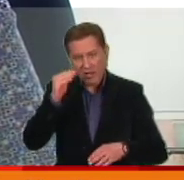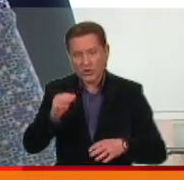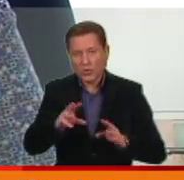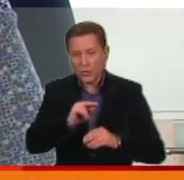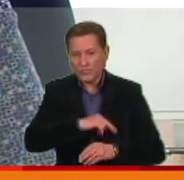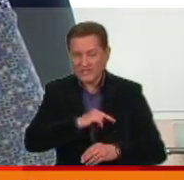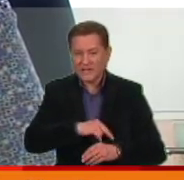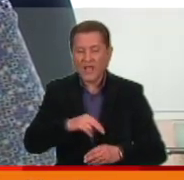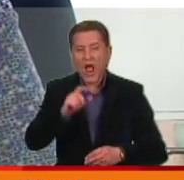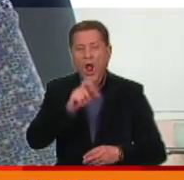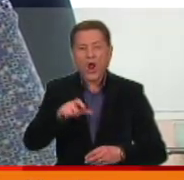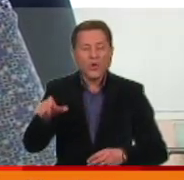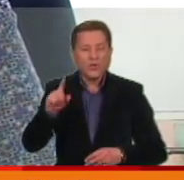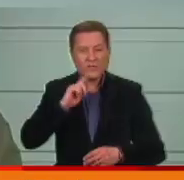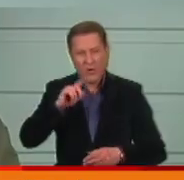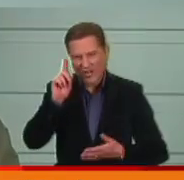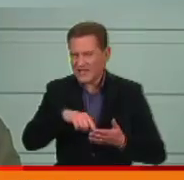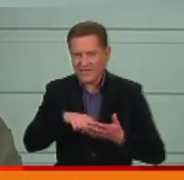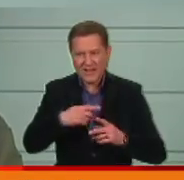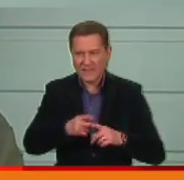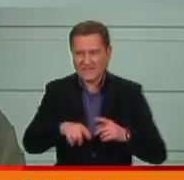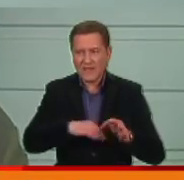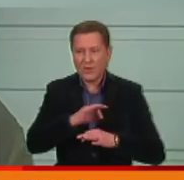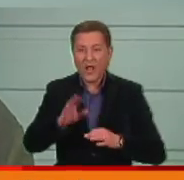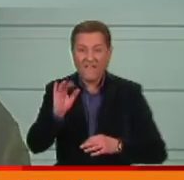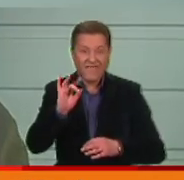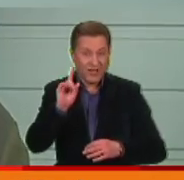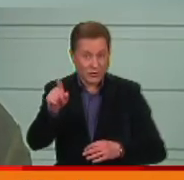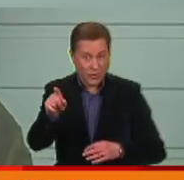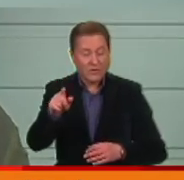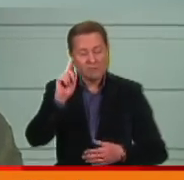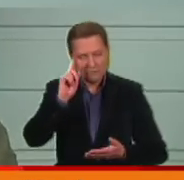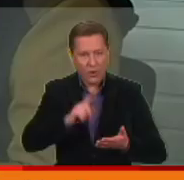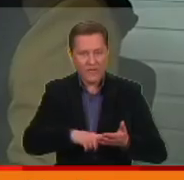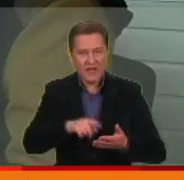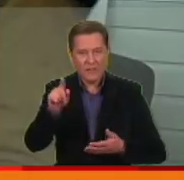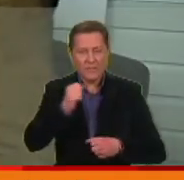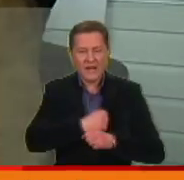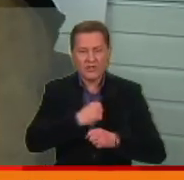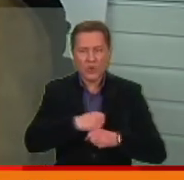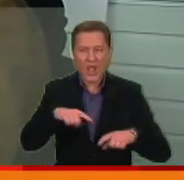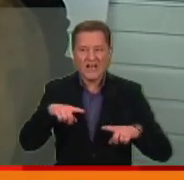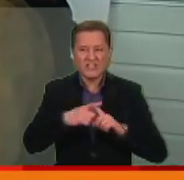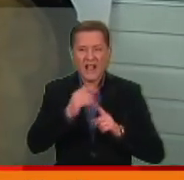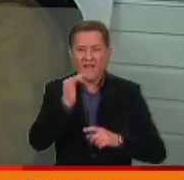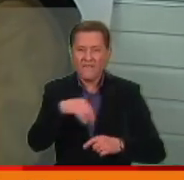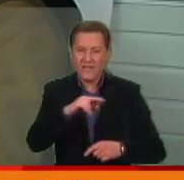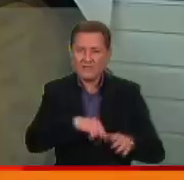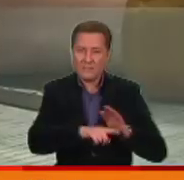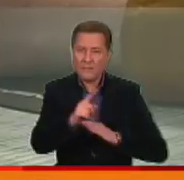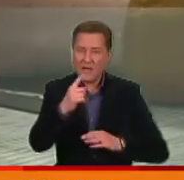Я розумію, поки що люди не вірять у цей проект. Віктор серед тих, хто повірив, працює інженером у Рафаеля від першого